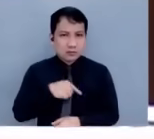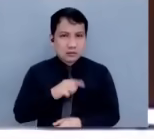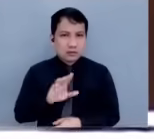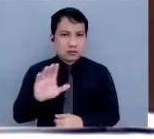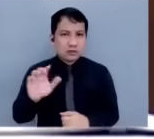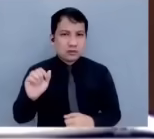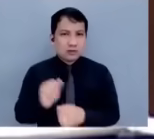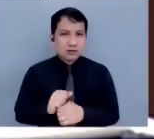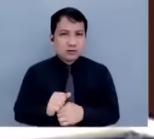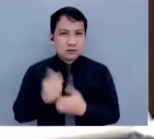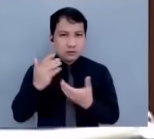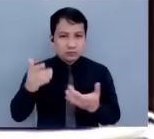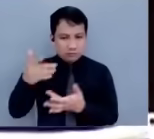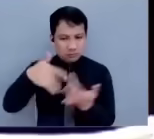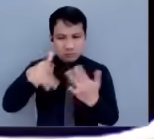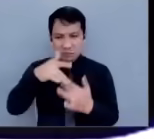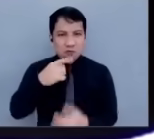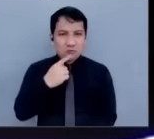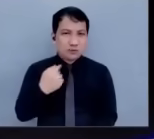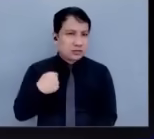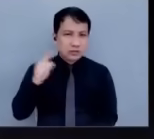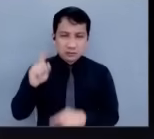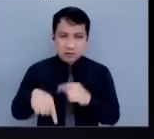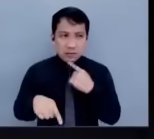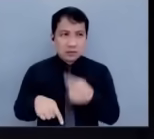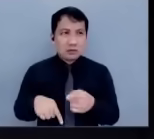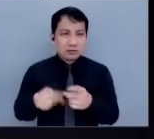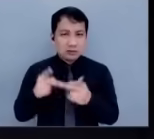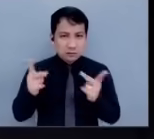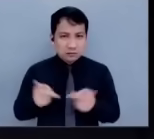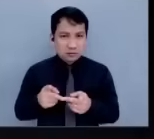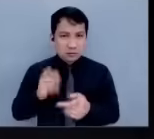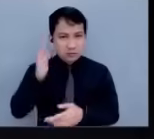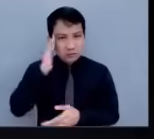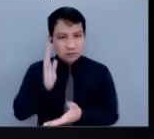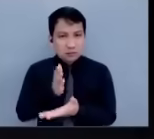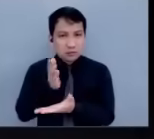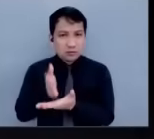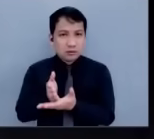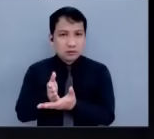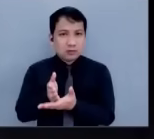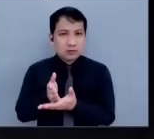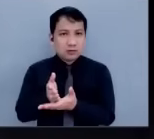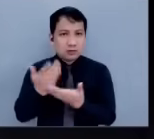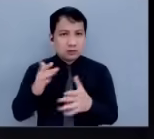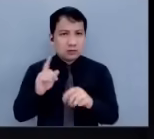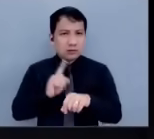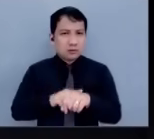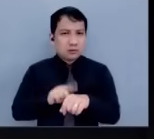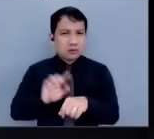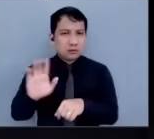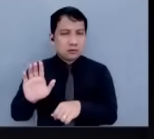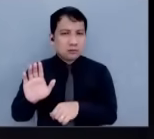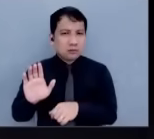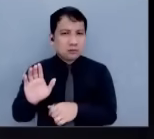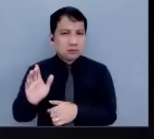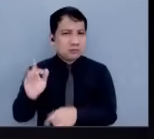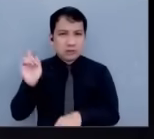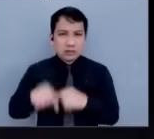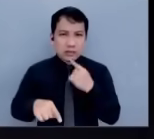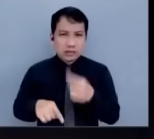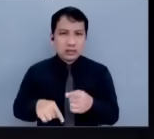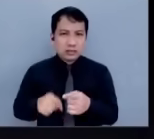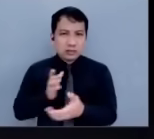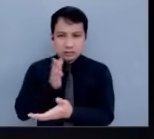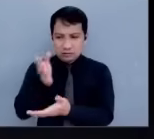we don't make pasyal. Even in the places that I know or I've spent a lot of time in, hindi ko napupuntahan